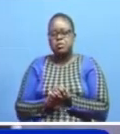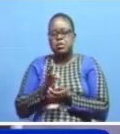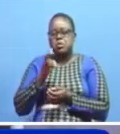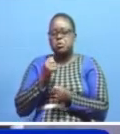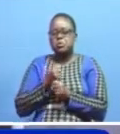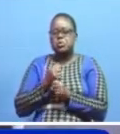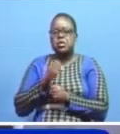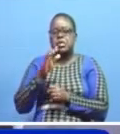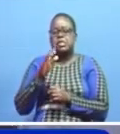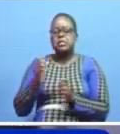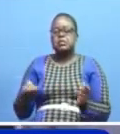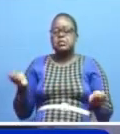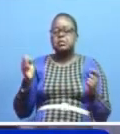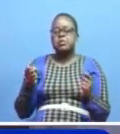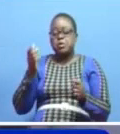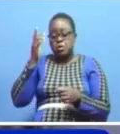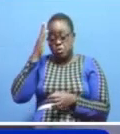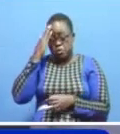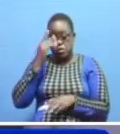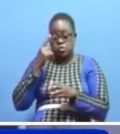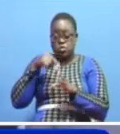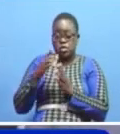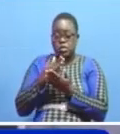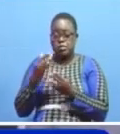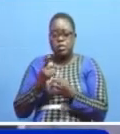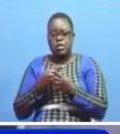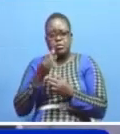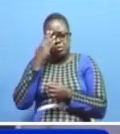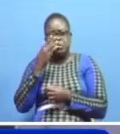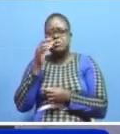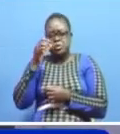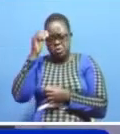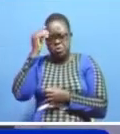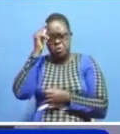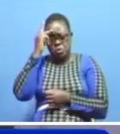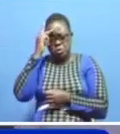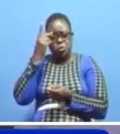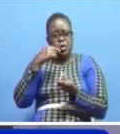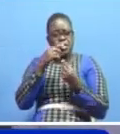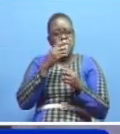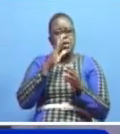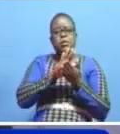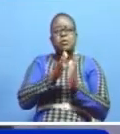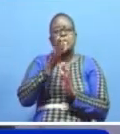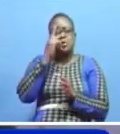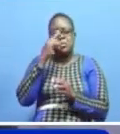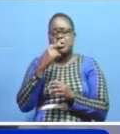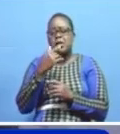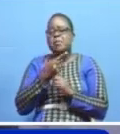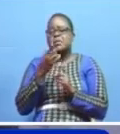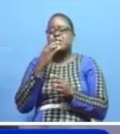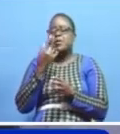we're just doing housekeeping. No, mwali kwa bandu mwama nanai. Isi tuakoma niyo kutu teseni muno. Inde mwaka ni uvelile, ini tumandani